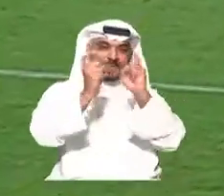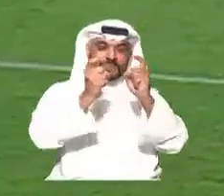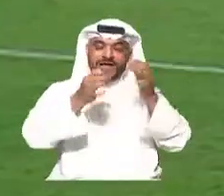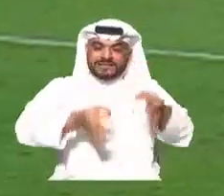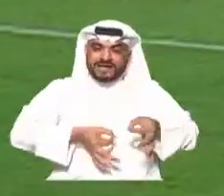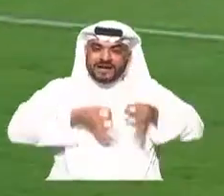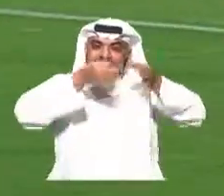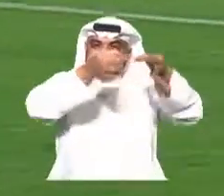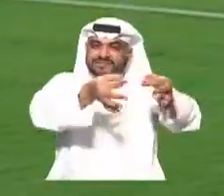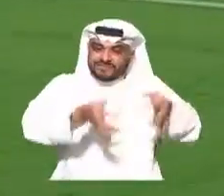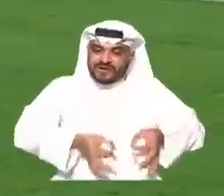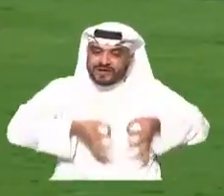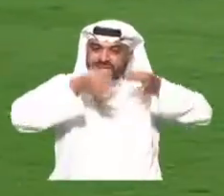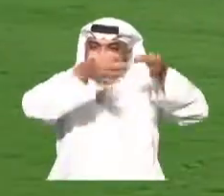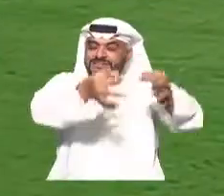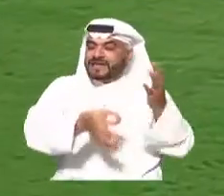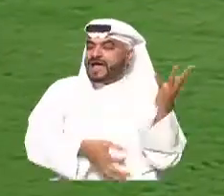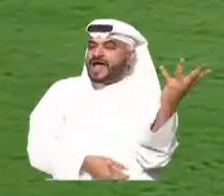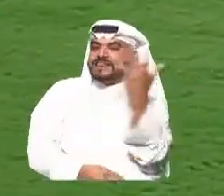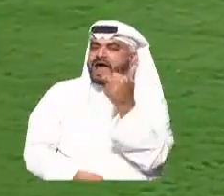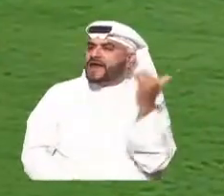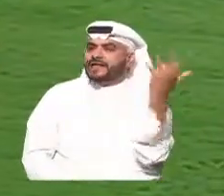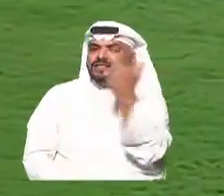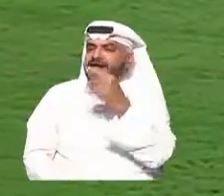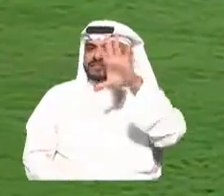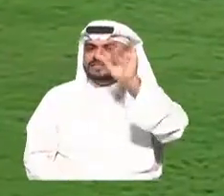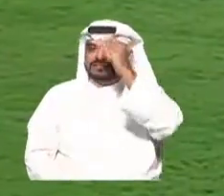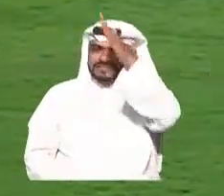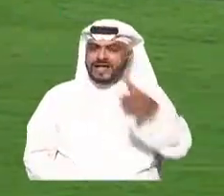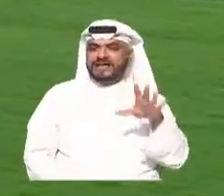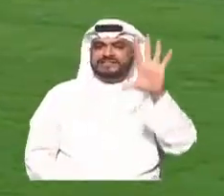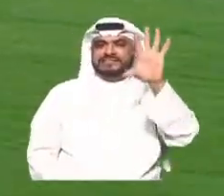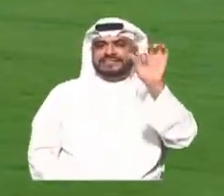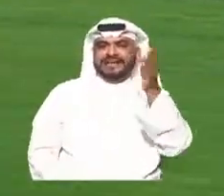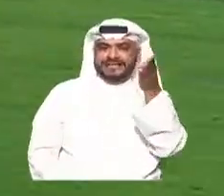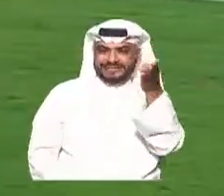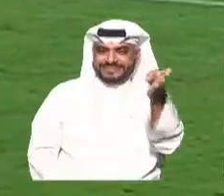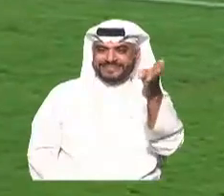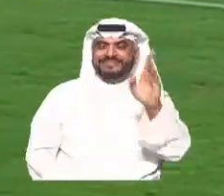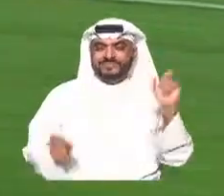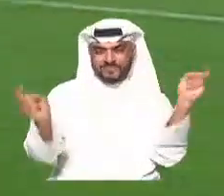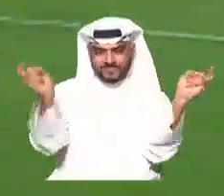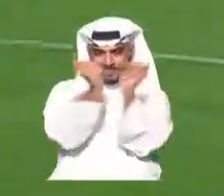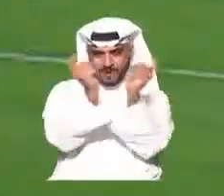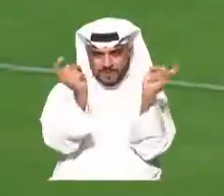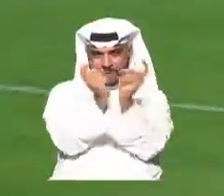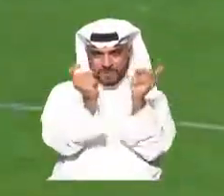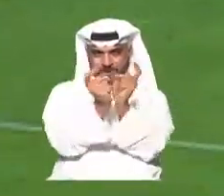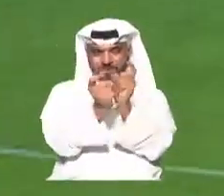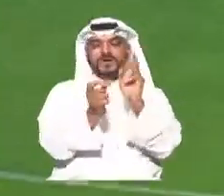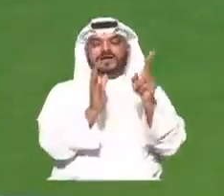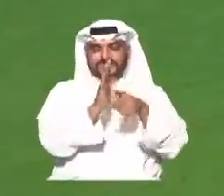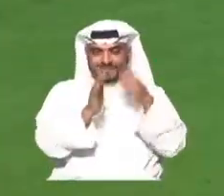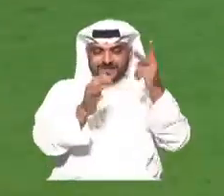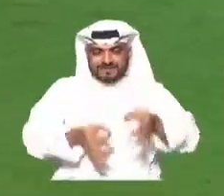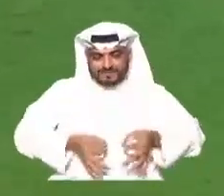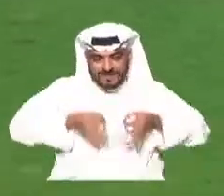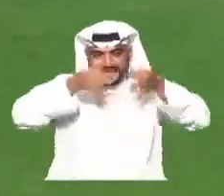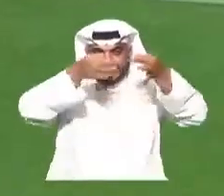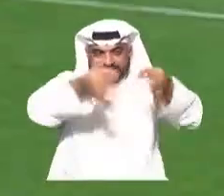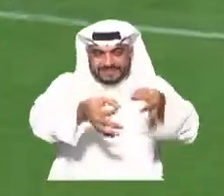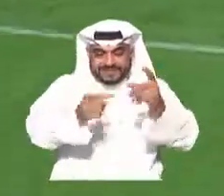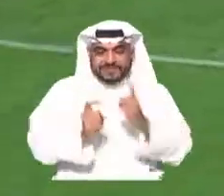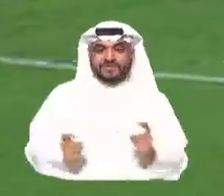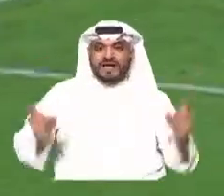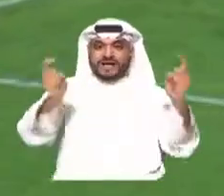في 9 سبتمبر المقبل كانطلاقة للموسم الجديد الذي يستهل بالبطولة المؤجلة، ومن ثم خوض